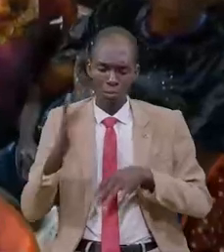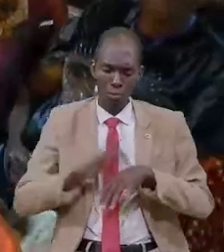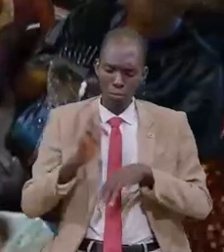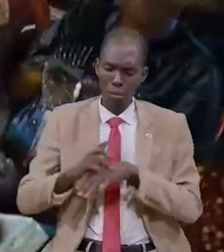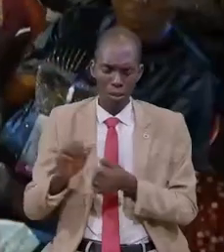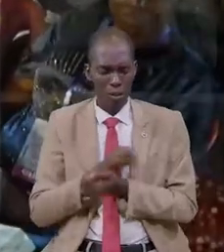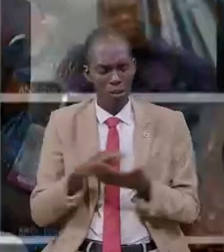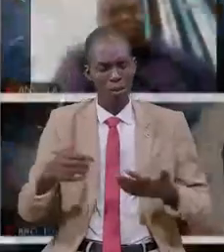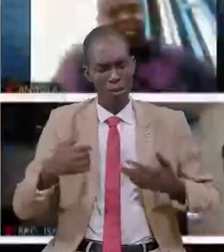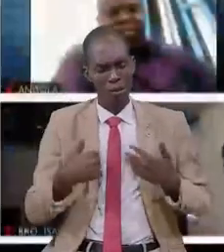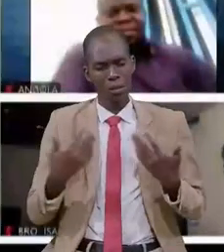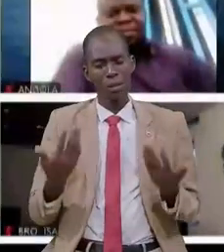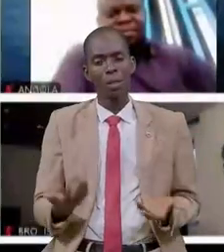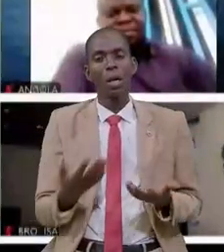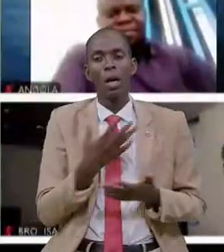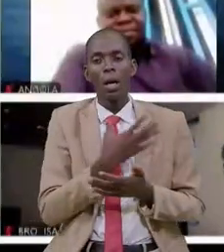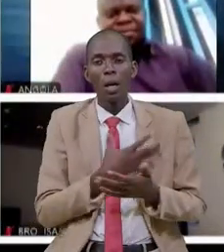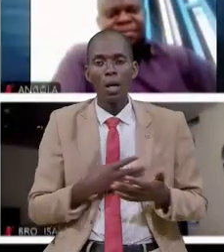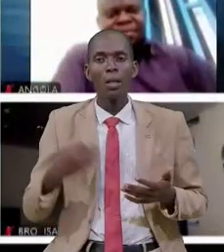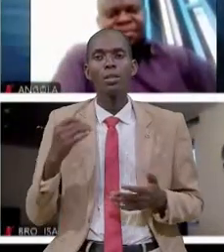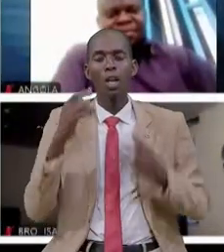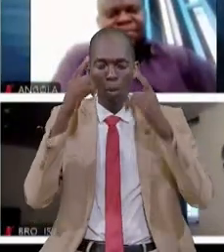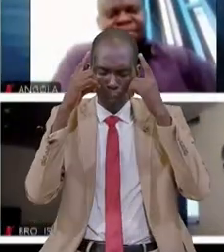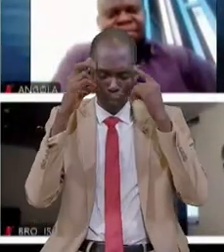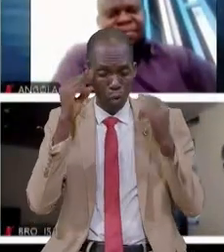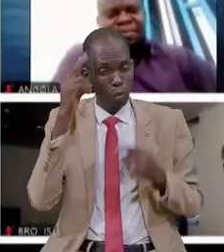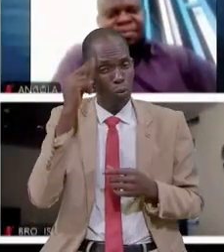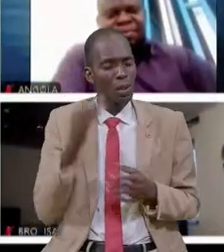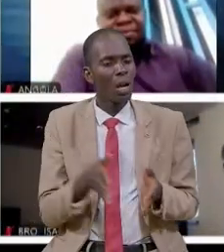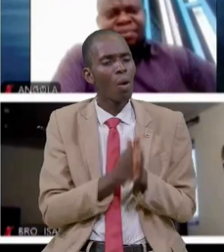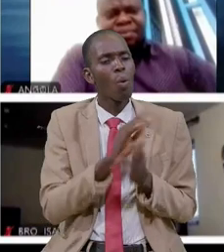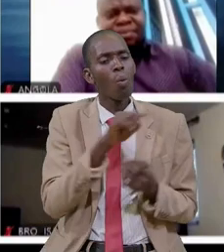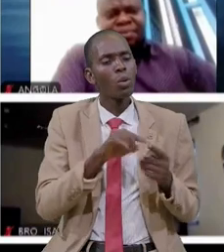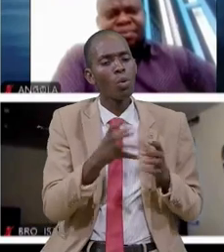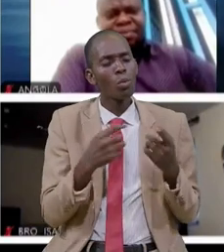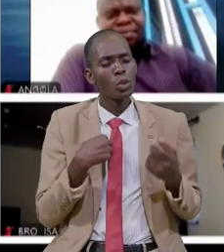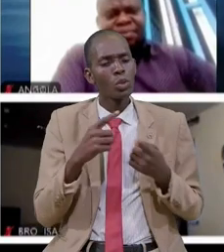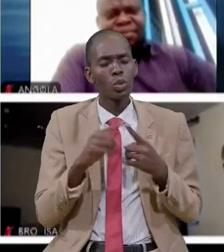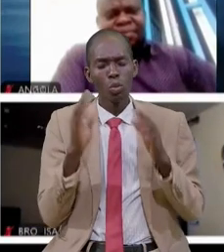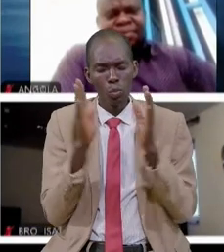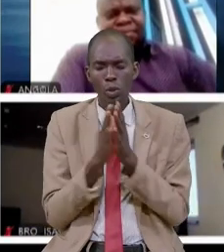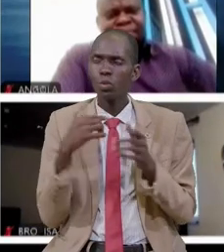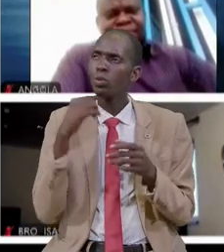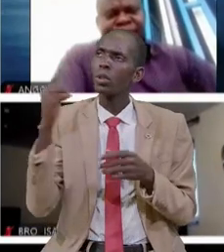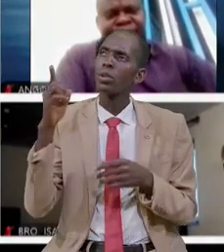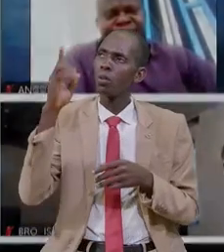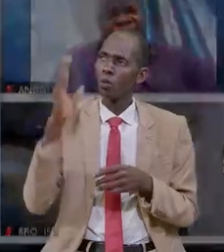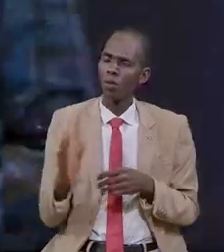que tu veux que je prie pour que toutes ces grenouilles quittent ton pays? Pharaon a dit, demain.